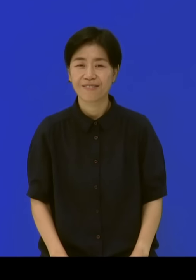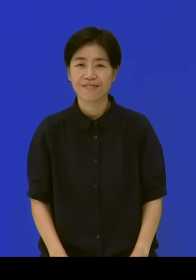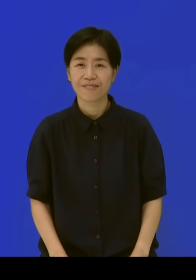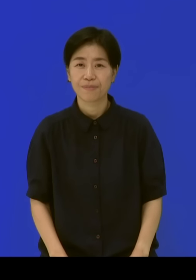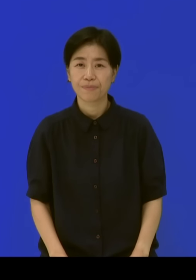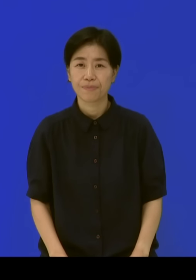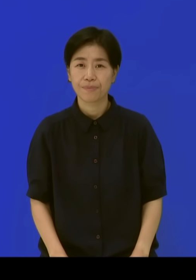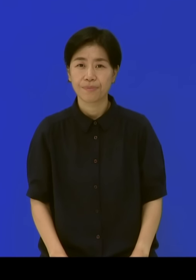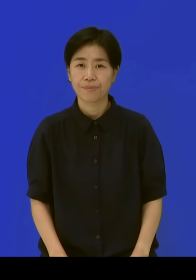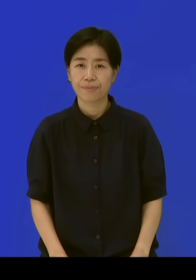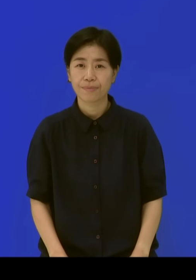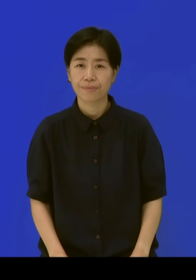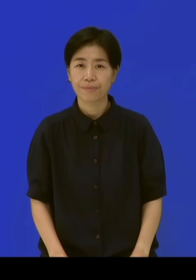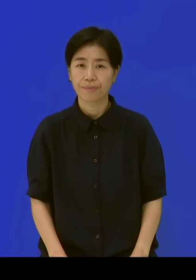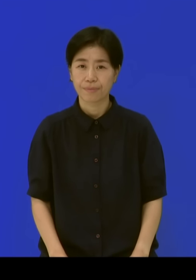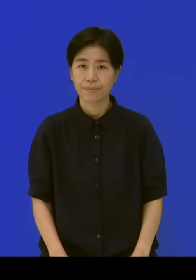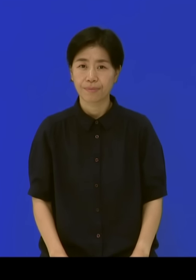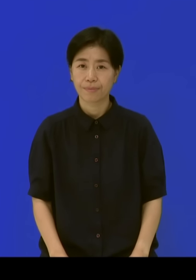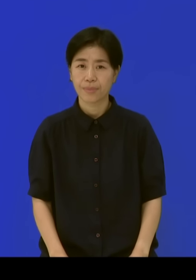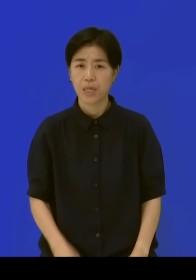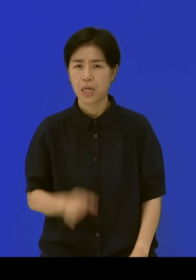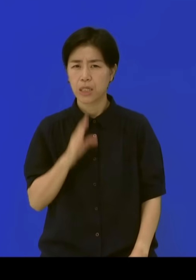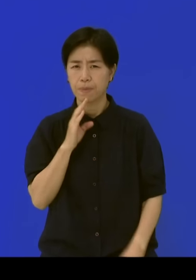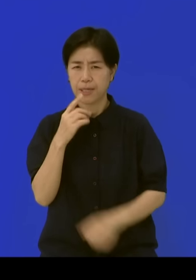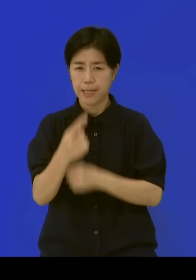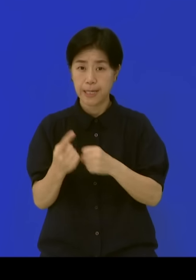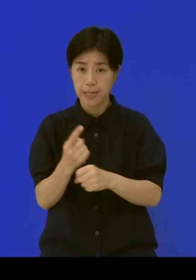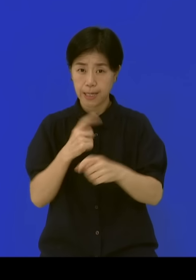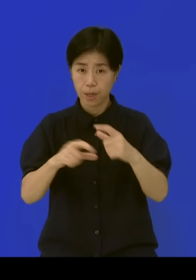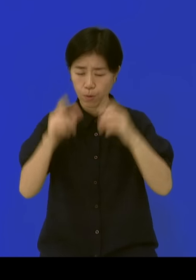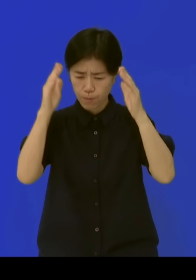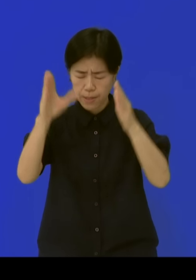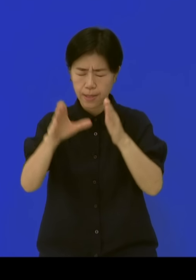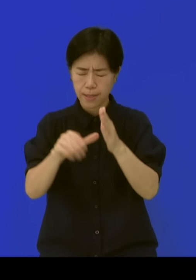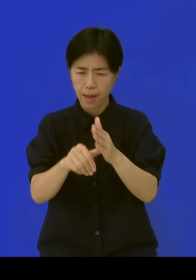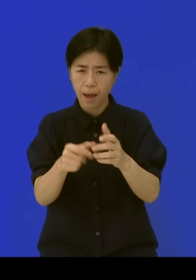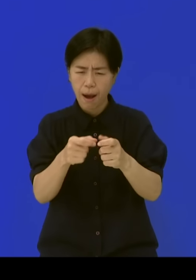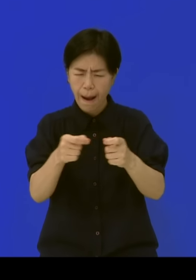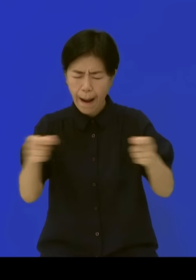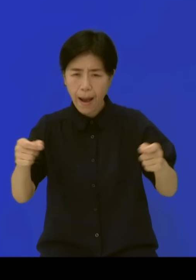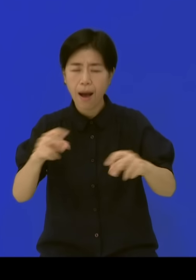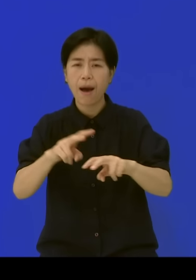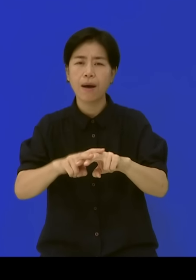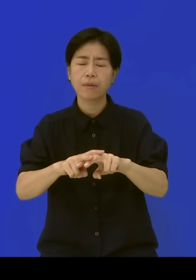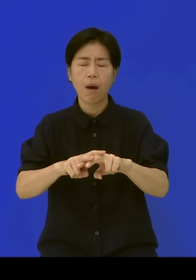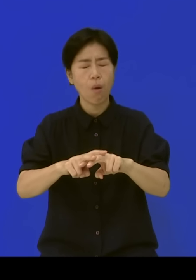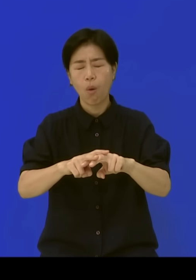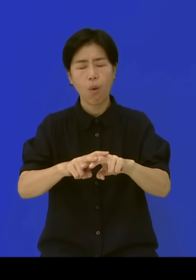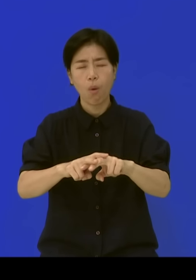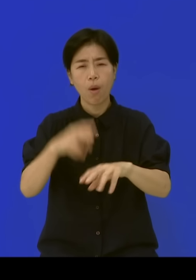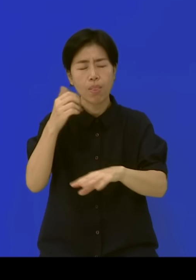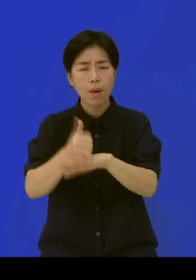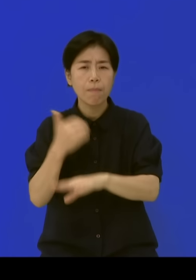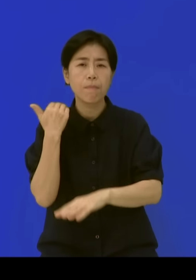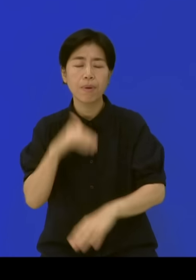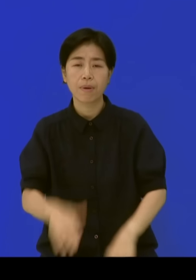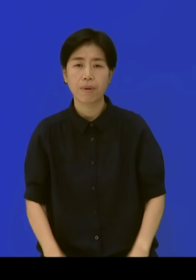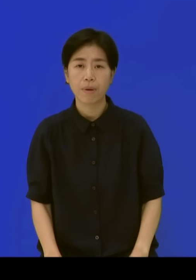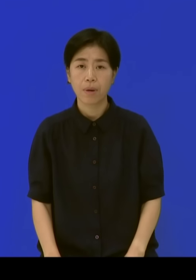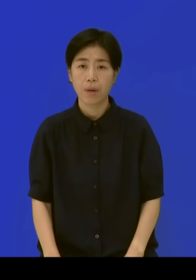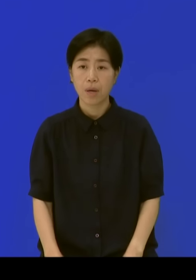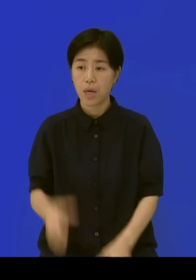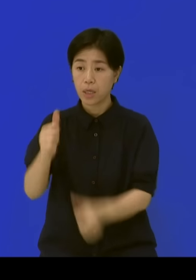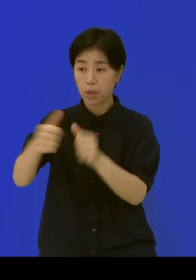사실은 재수할 때도 그래서 좀 고생을 했습니다. 네. 이게 앉아있기가 힘든 거예요. 나중에 한 2, 3개월 앞에